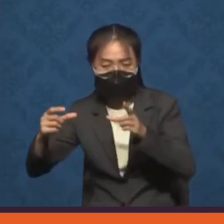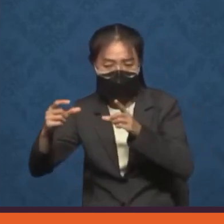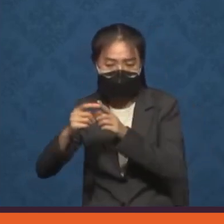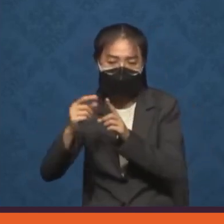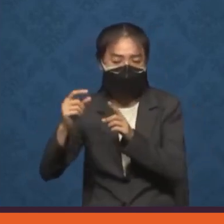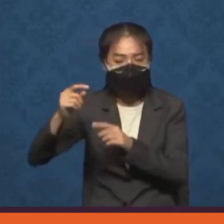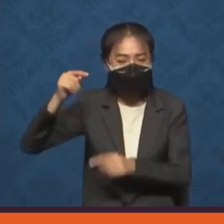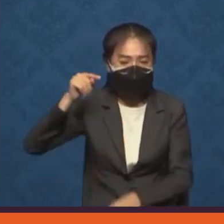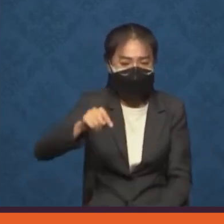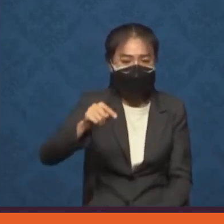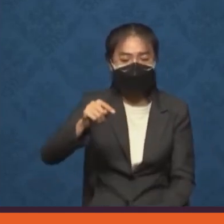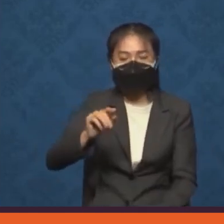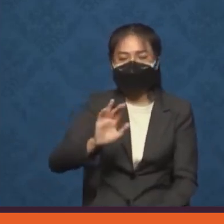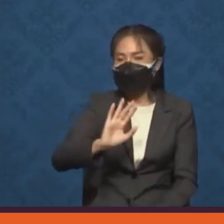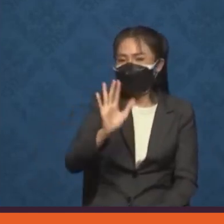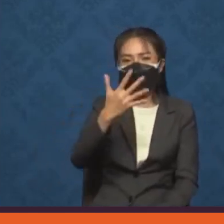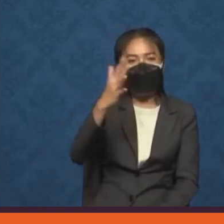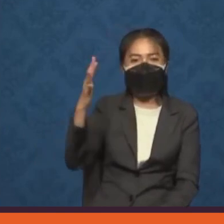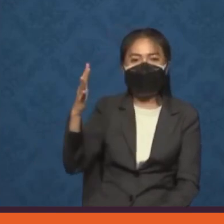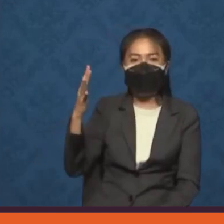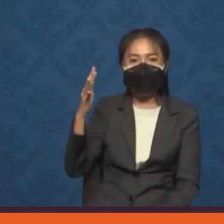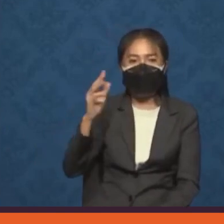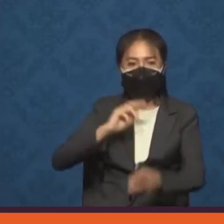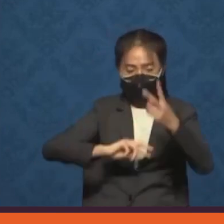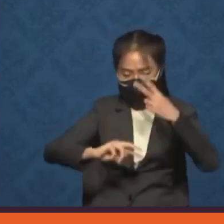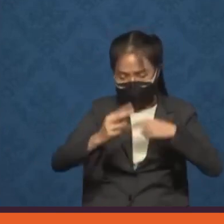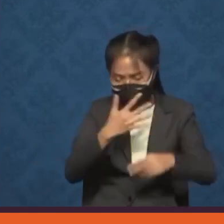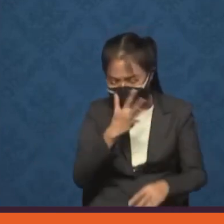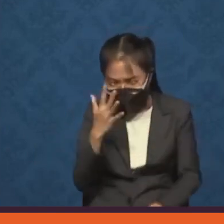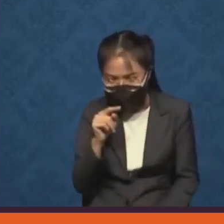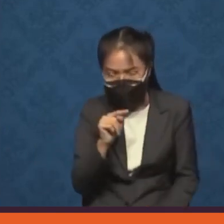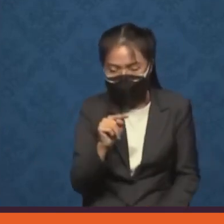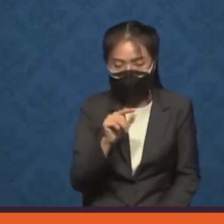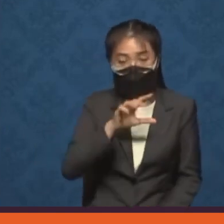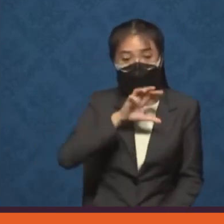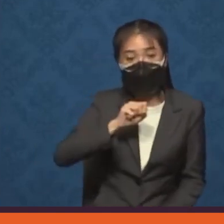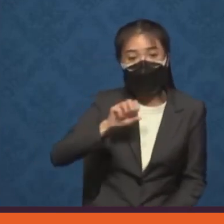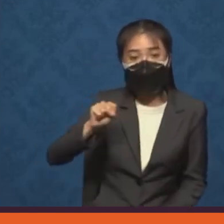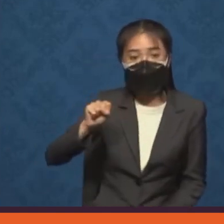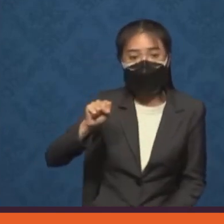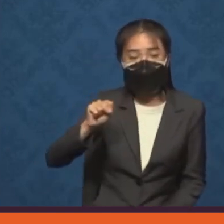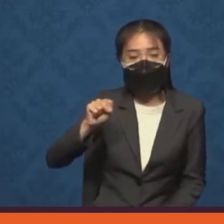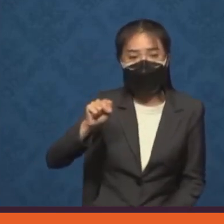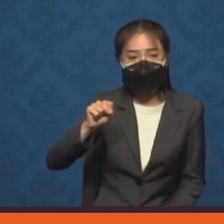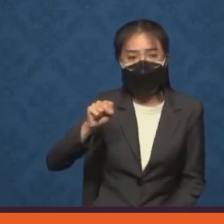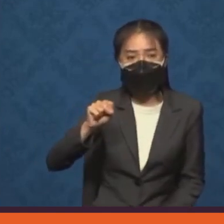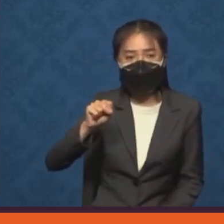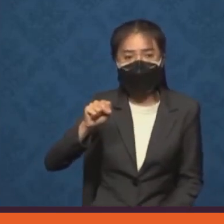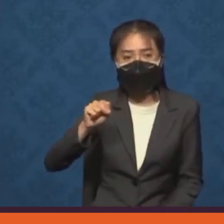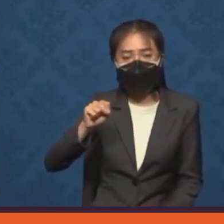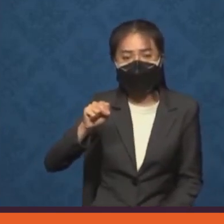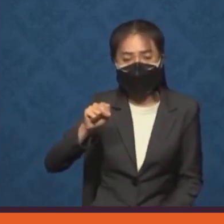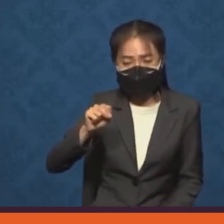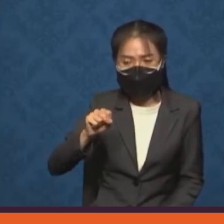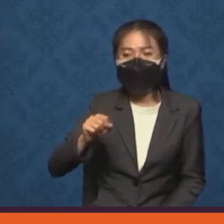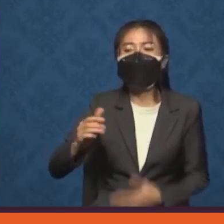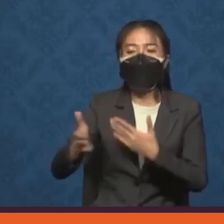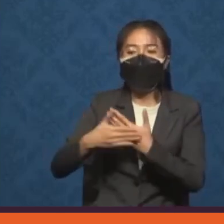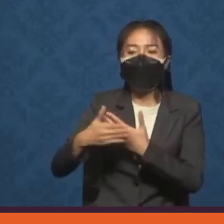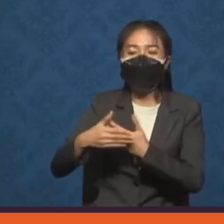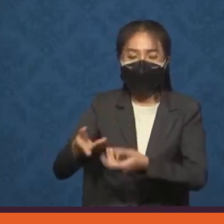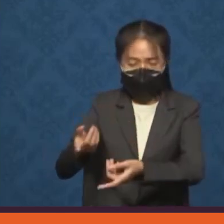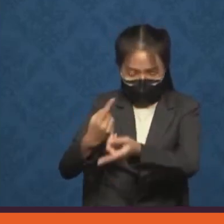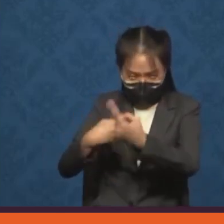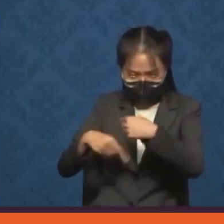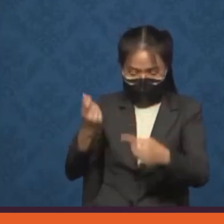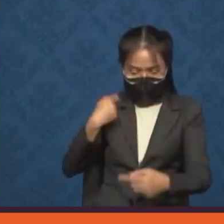ไม่มีแม้แต่น้อยเลยไม่มีตรงไหนบอกเลยครับว่าสสนะครับจะเรียกผู้พิพากษามาแล้วมาสั่ง